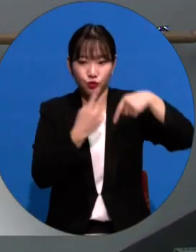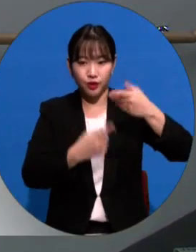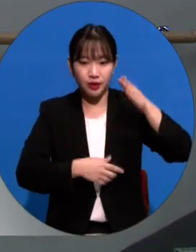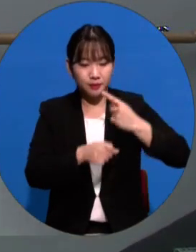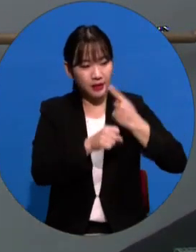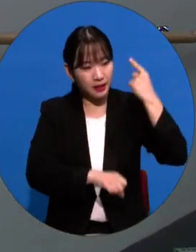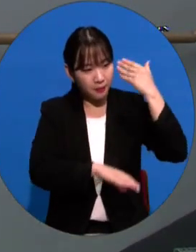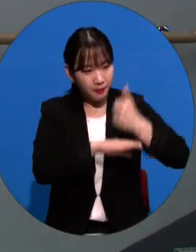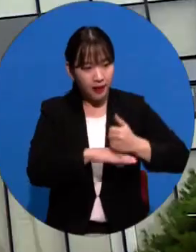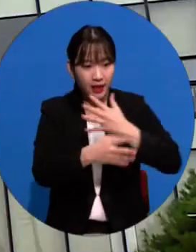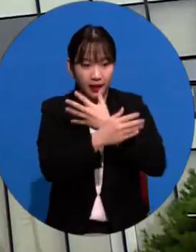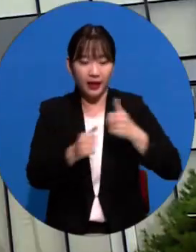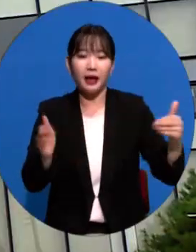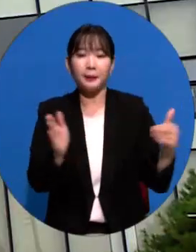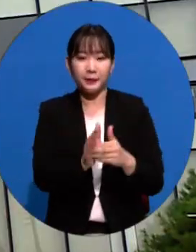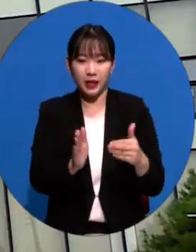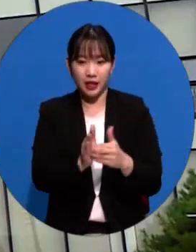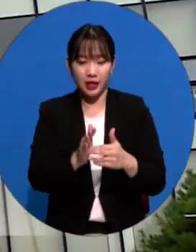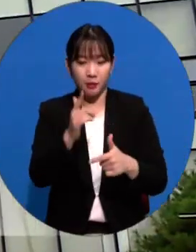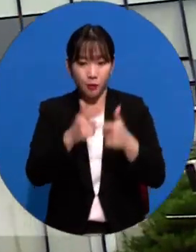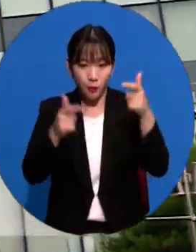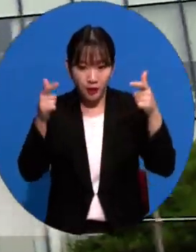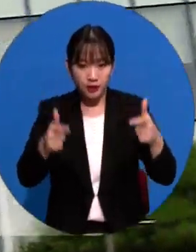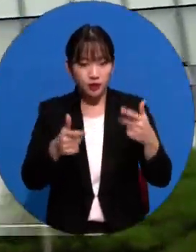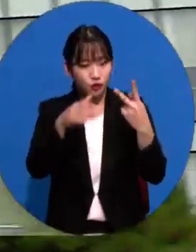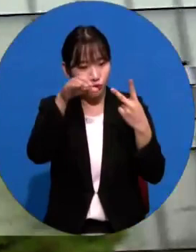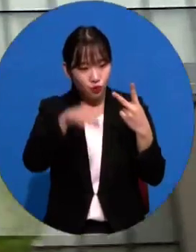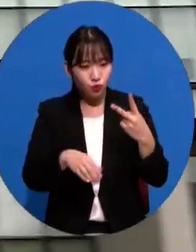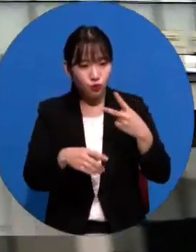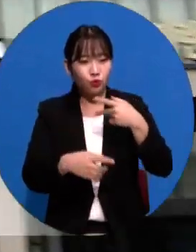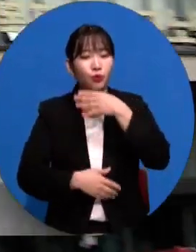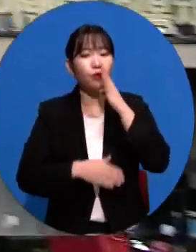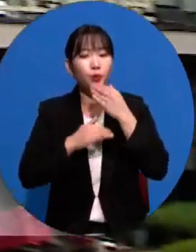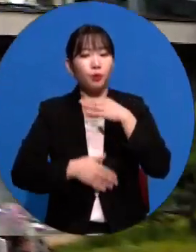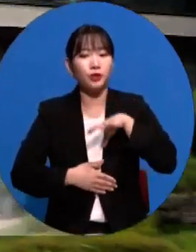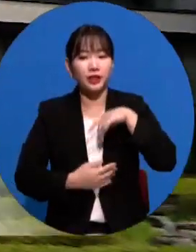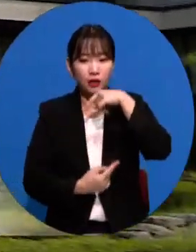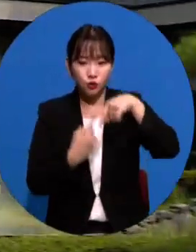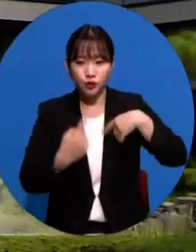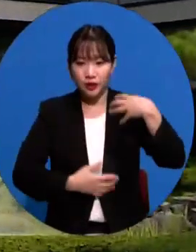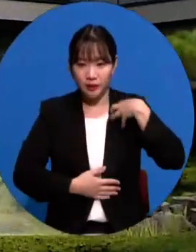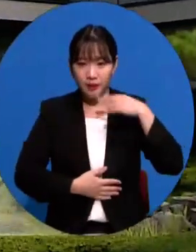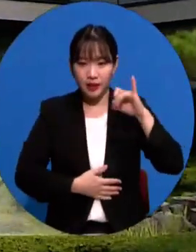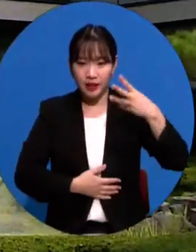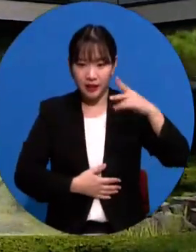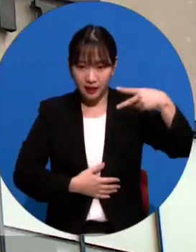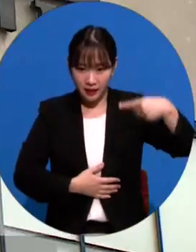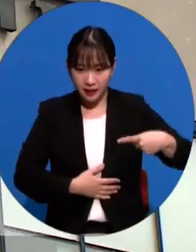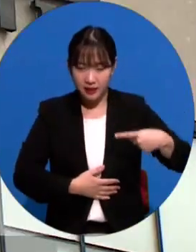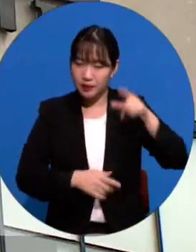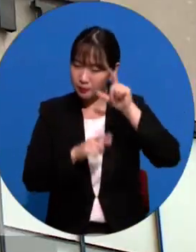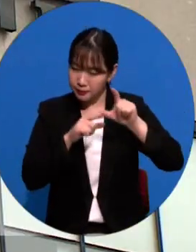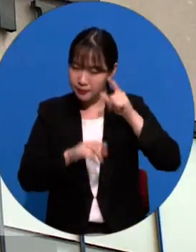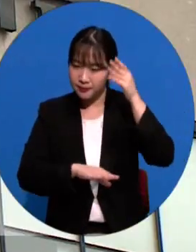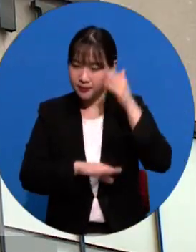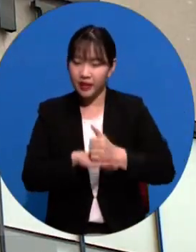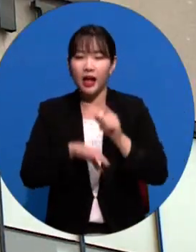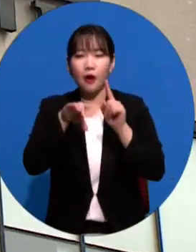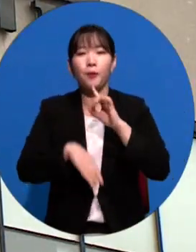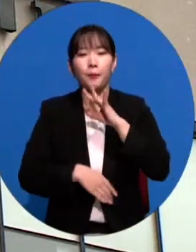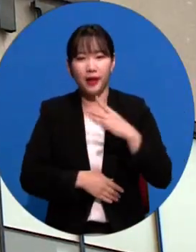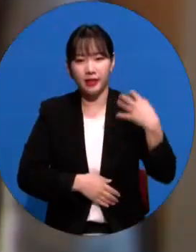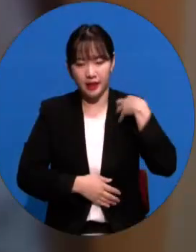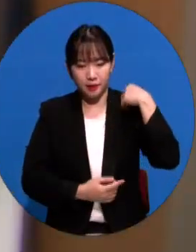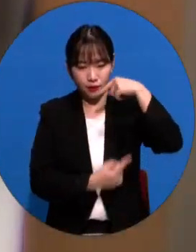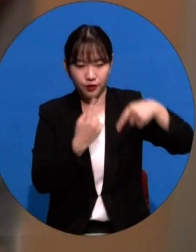계약이 종료됐습니다. 목포에서만 두 곳의 노인복지관을 맡아온 이랜드 측이 고민 끝에 한 곳만 위탁 운영하기로 결정한